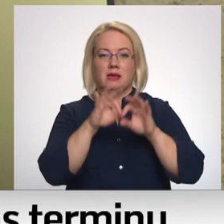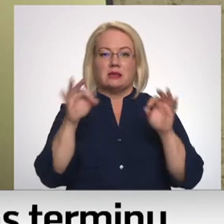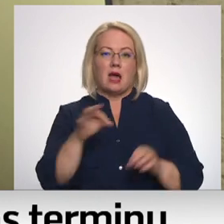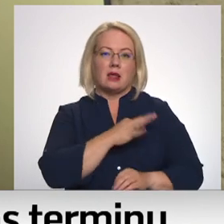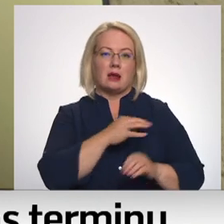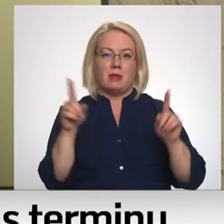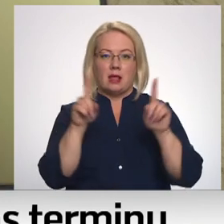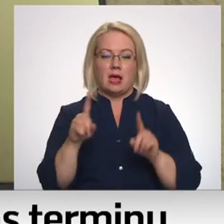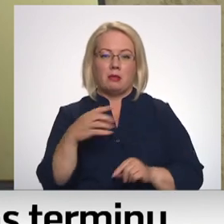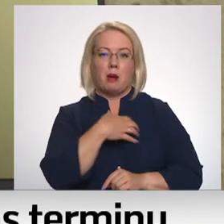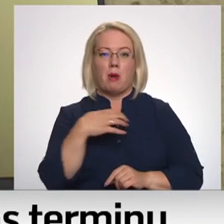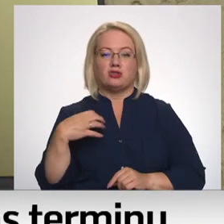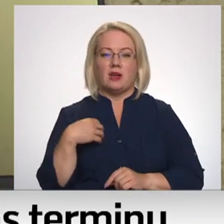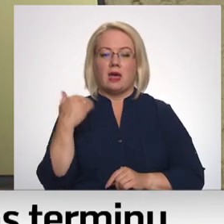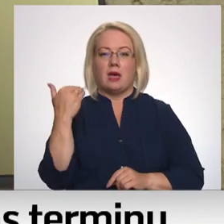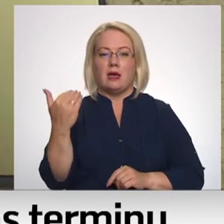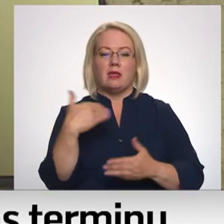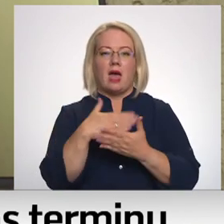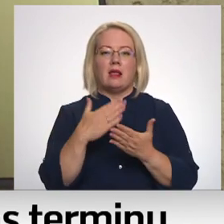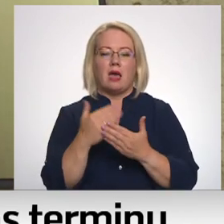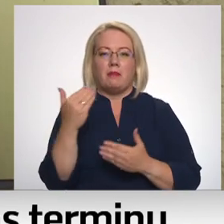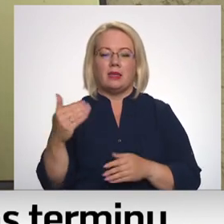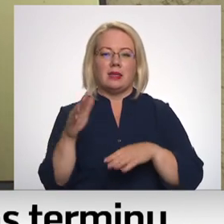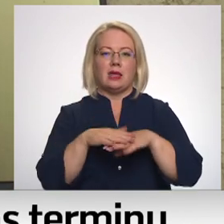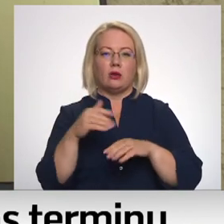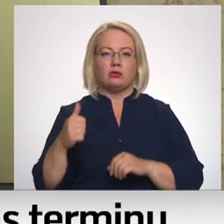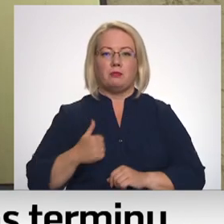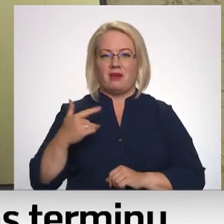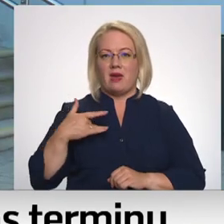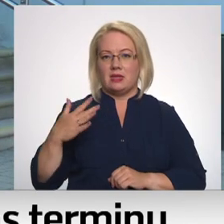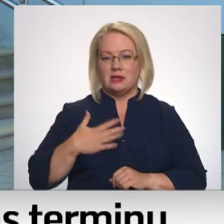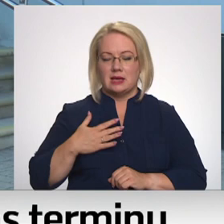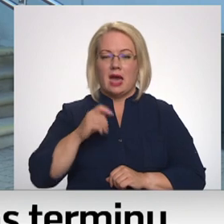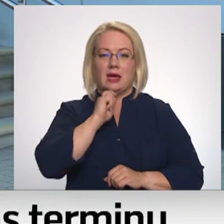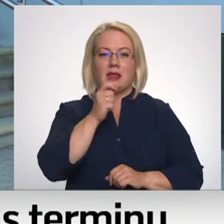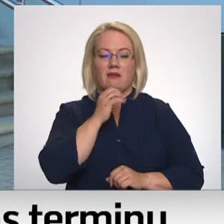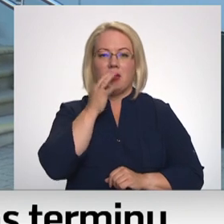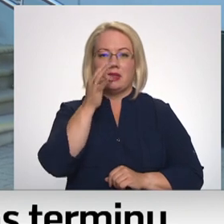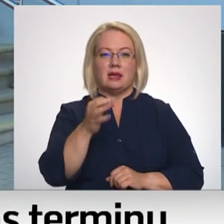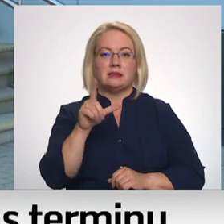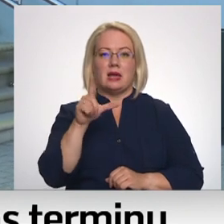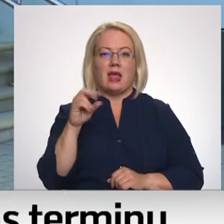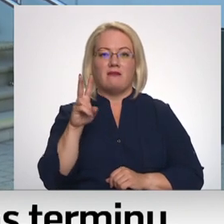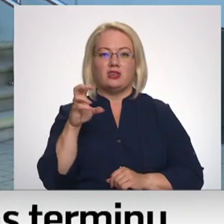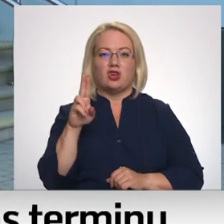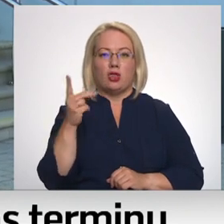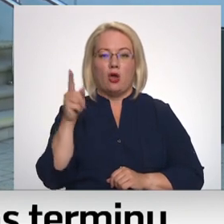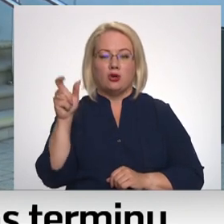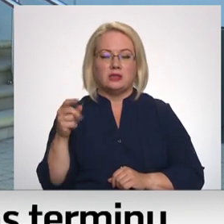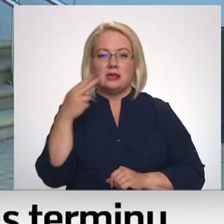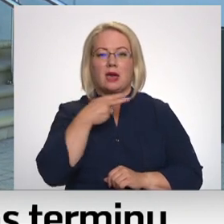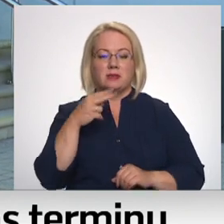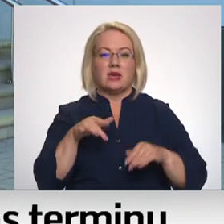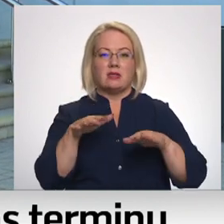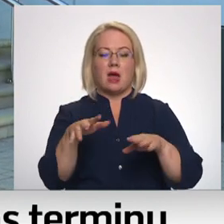process par pašvaldībai daļēji piederošā tirgus privatizāciju. Kā intervijā RTV pauda Ļevčenoks, saimnieciskās darbības